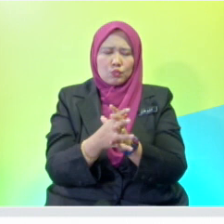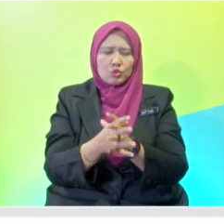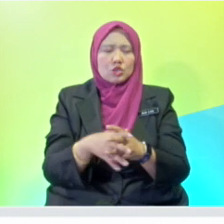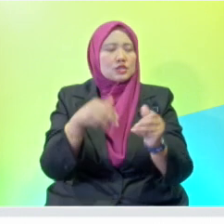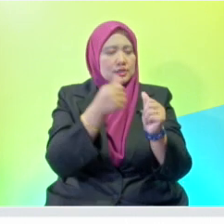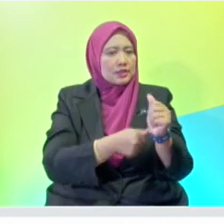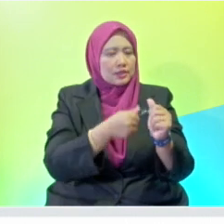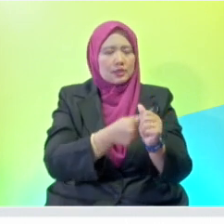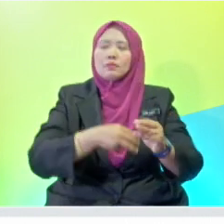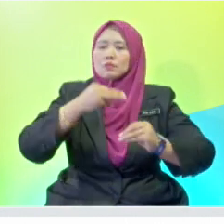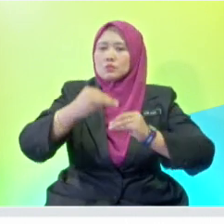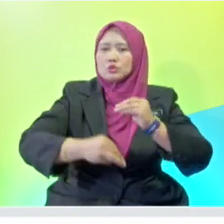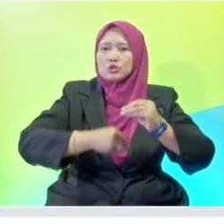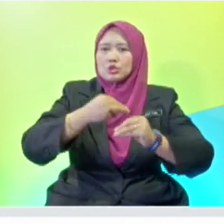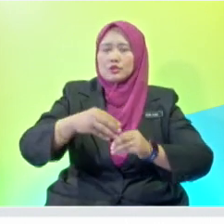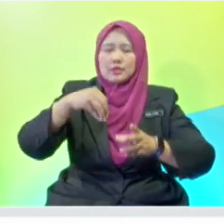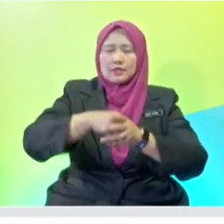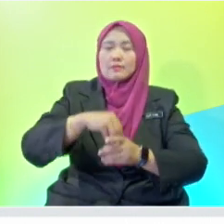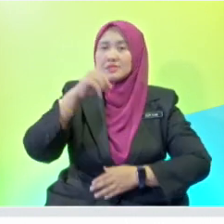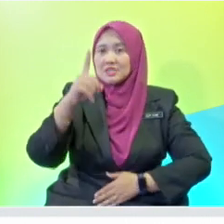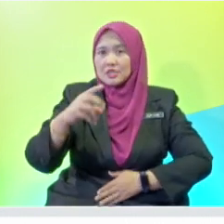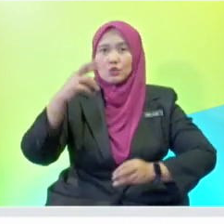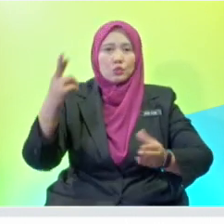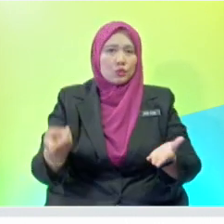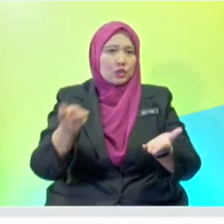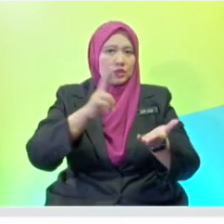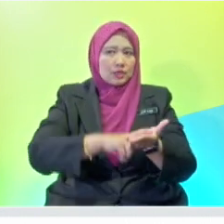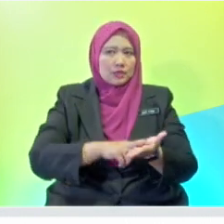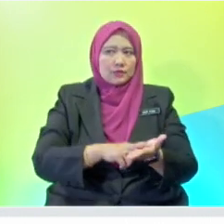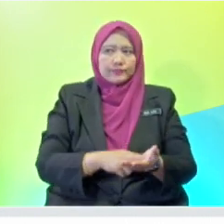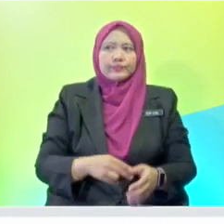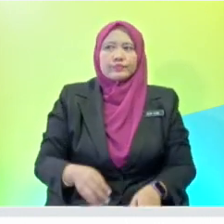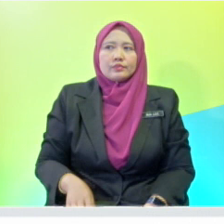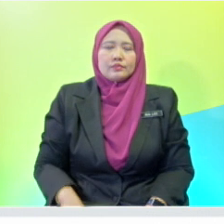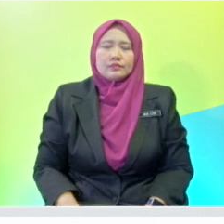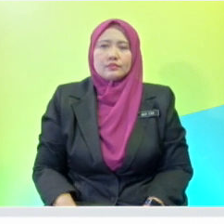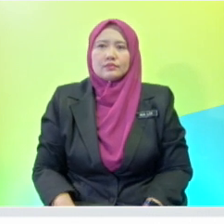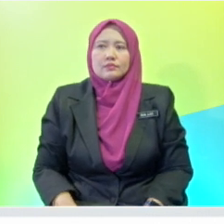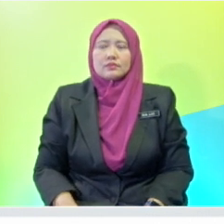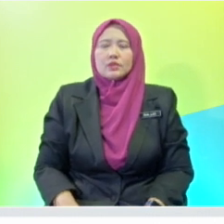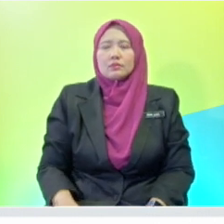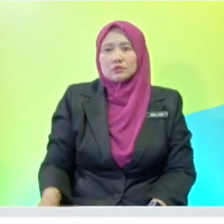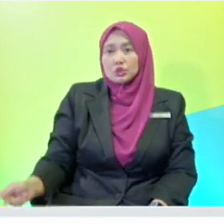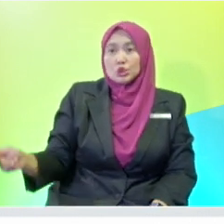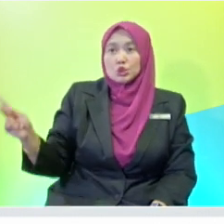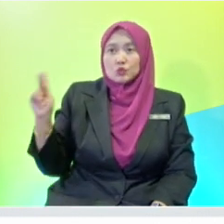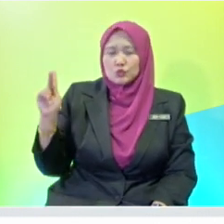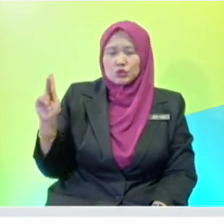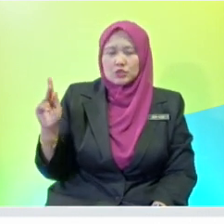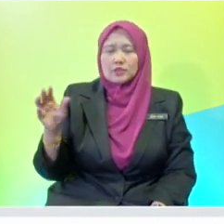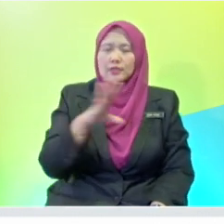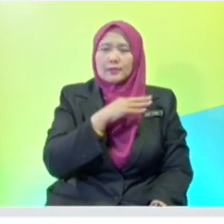gabungkan di dalam satu record di mana record ini memaparkan penguasaan ataupun tahap